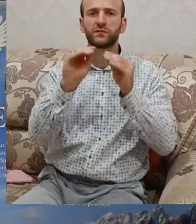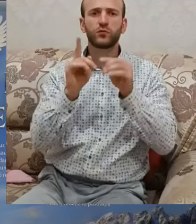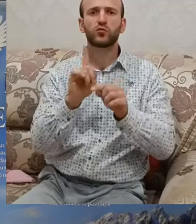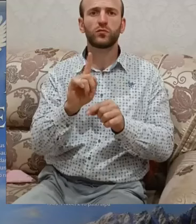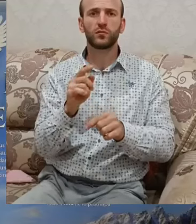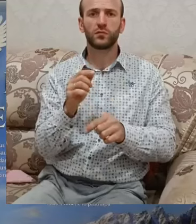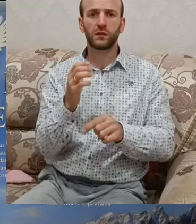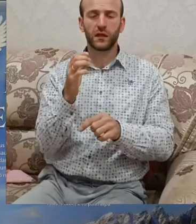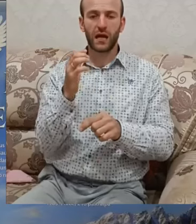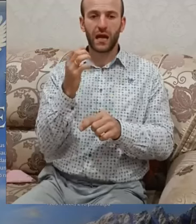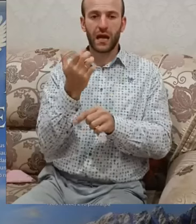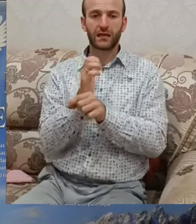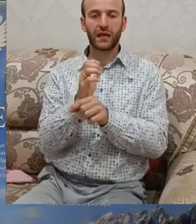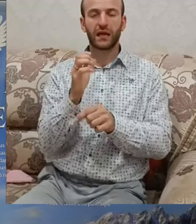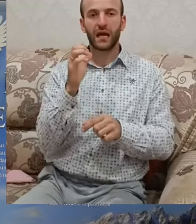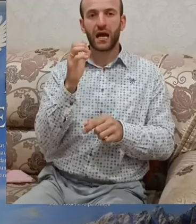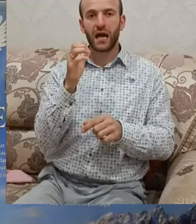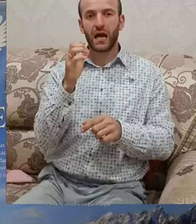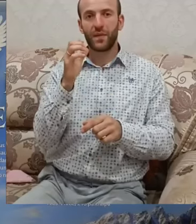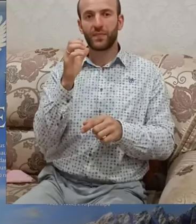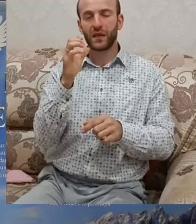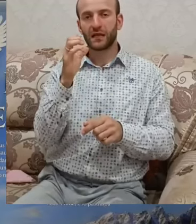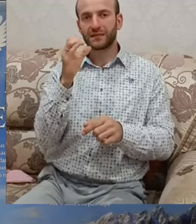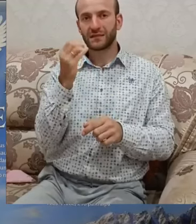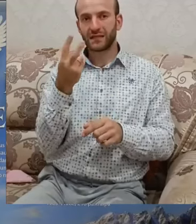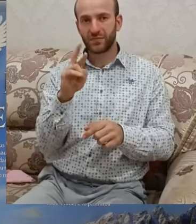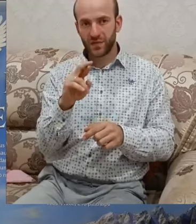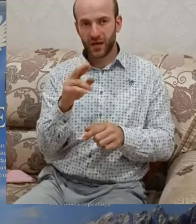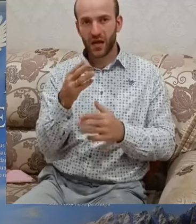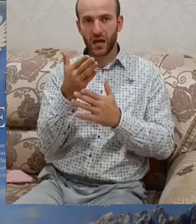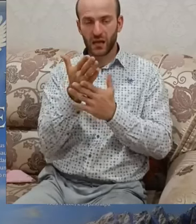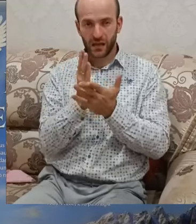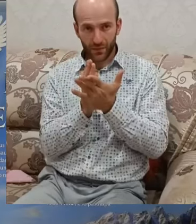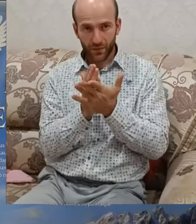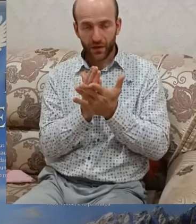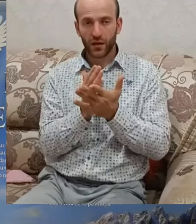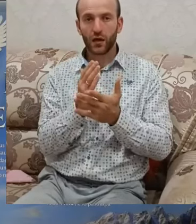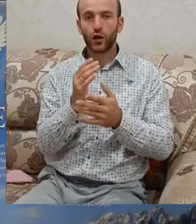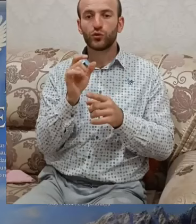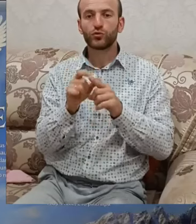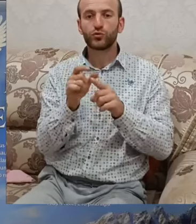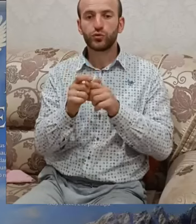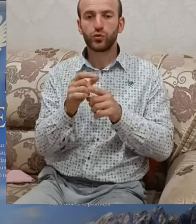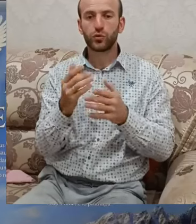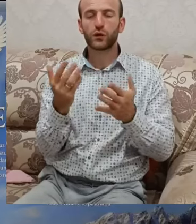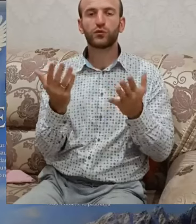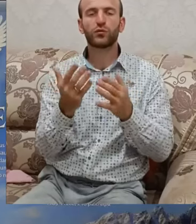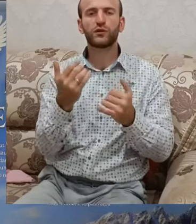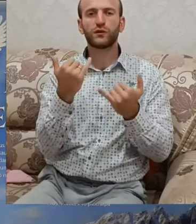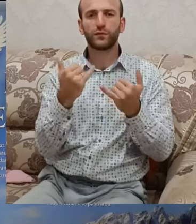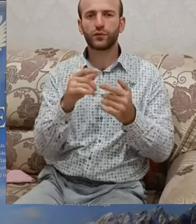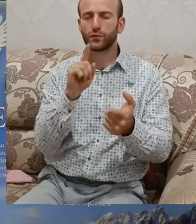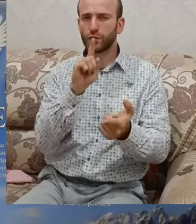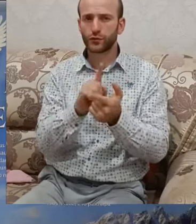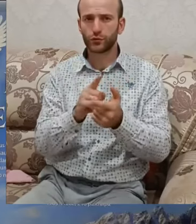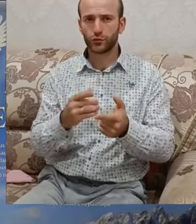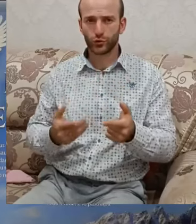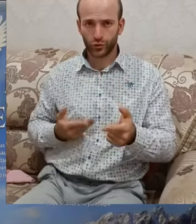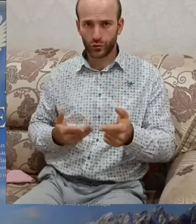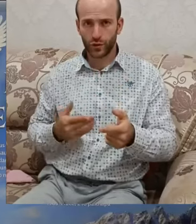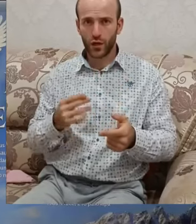хлеба. Žodis, kuriuo šiandien turime gyventi. Слово, которым сегодня должны жить. Per šiuos pažadus.